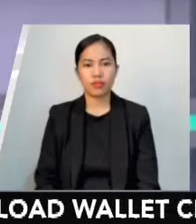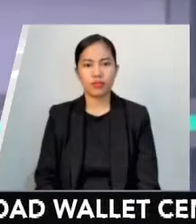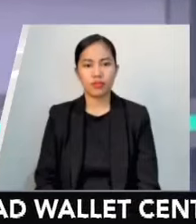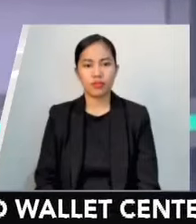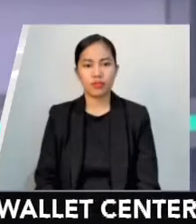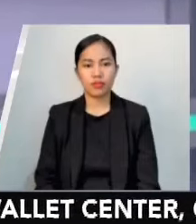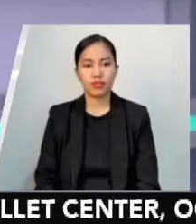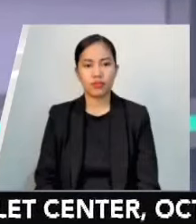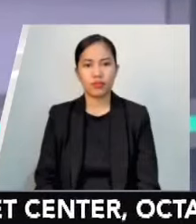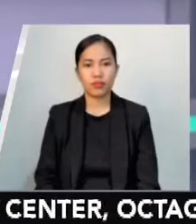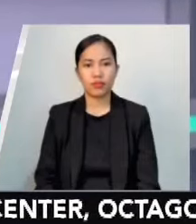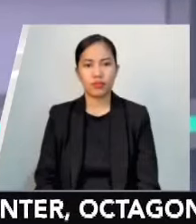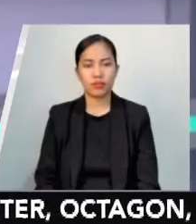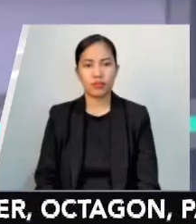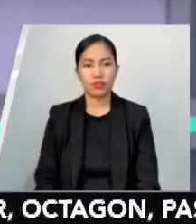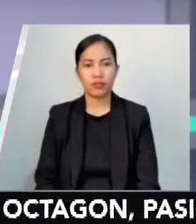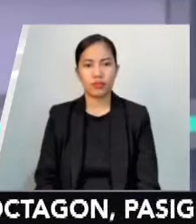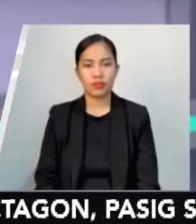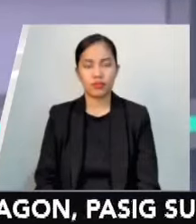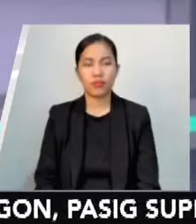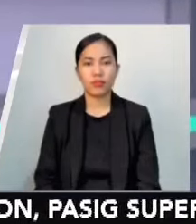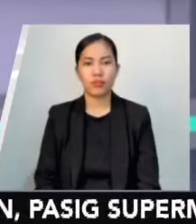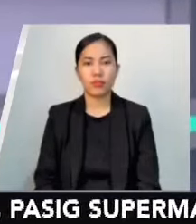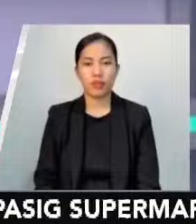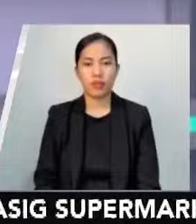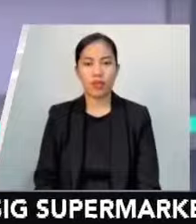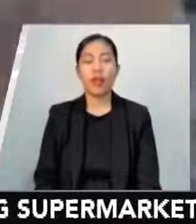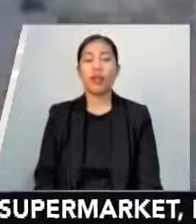Sumiklab ang riot sa kabisera ng Papua New Guinea.